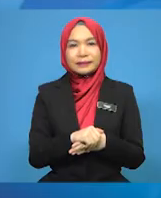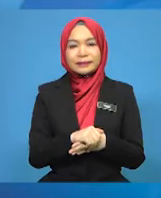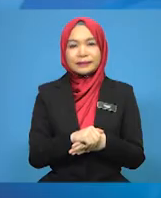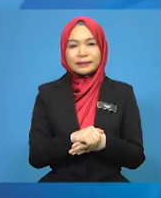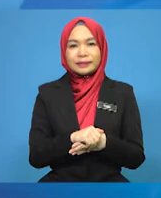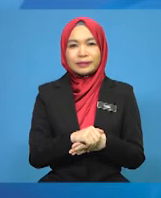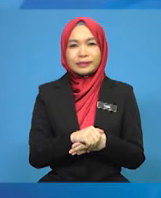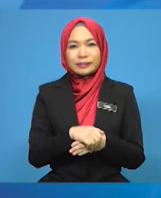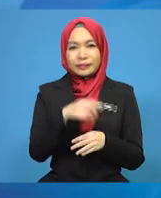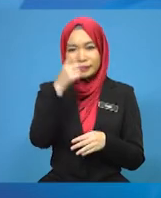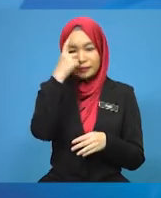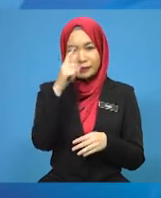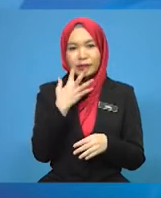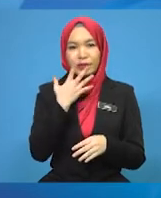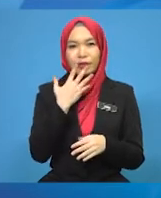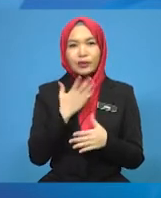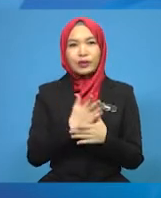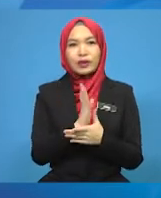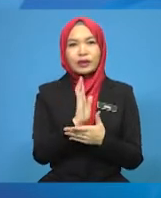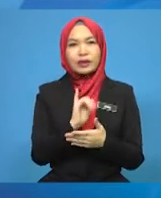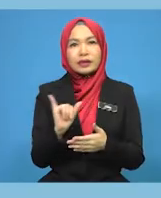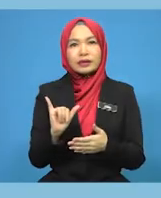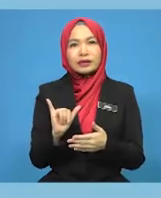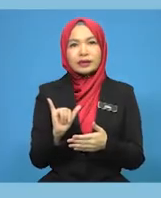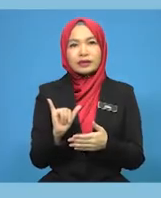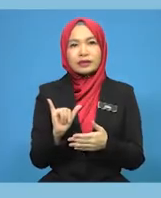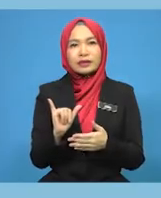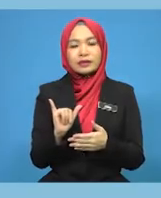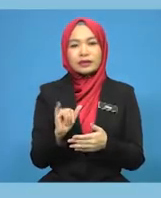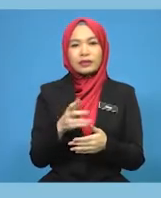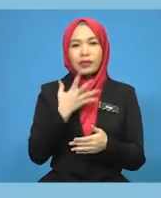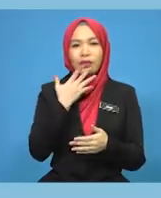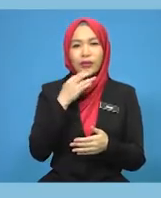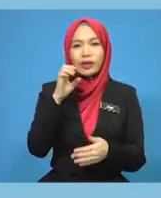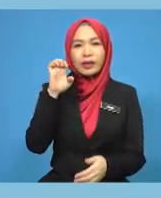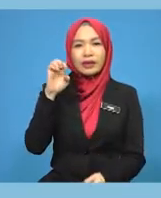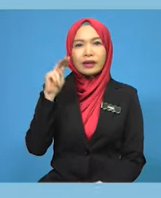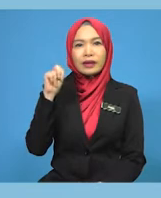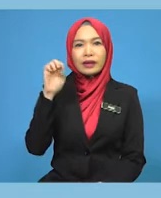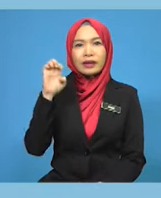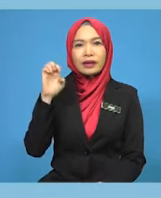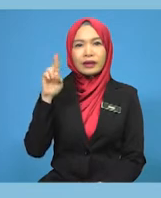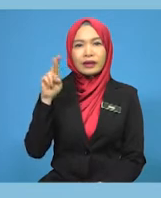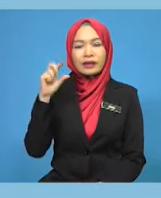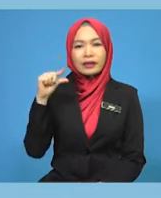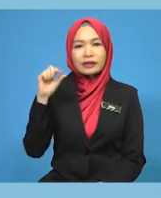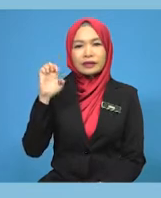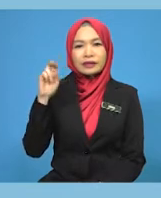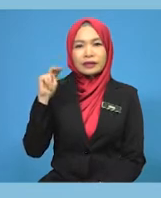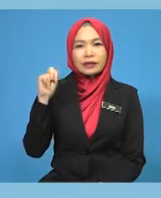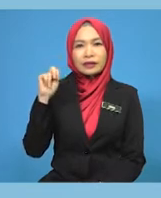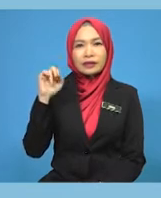Bagi konsep warna yang seterusnya adalah warna energetik. Warna energetik adalah warna yang terang dan